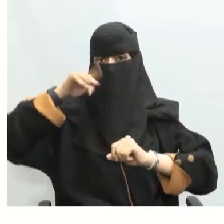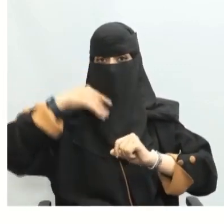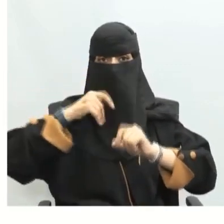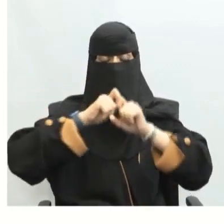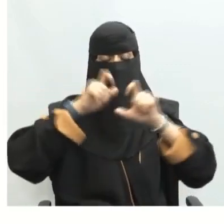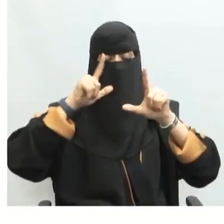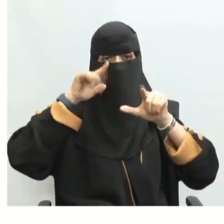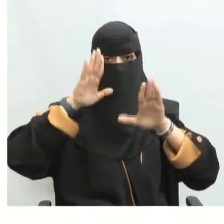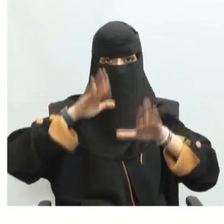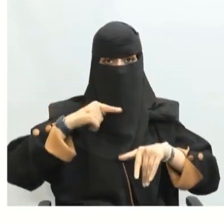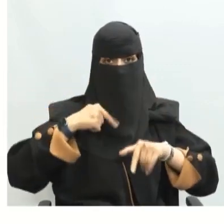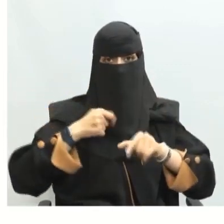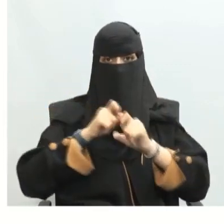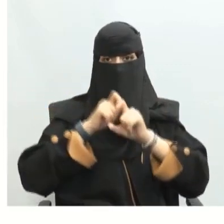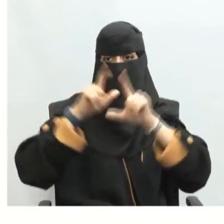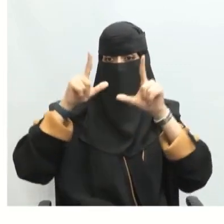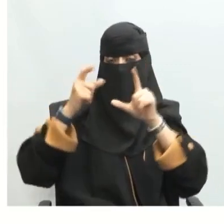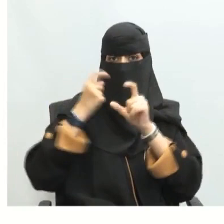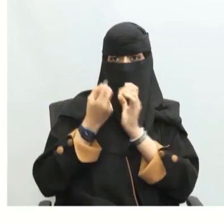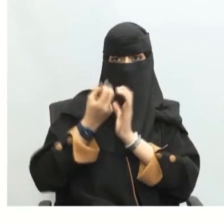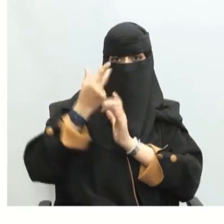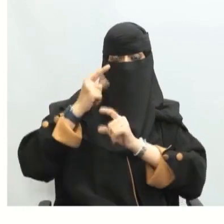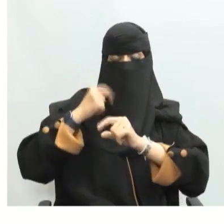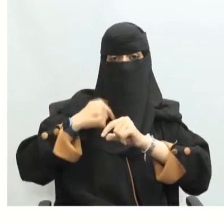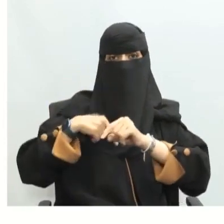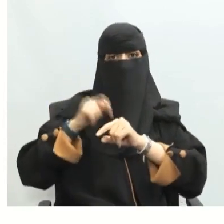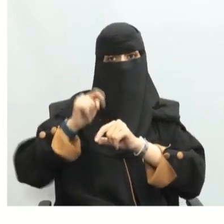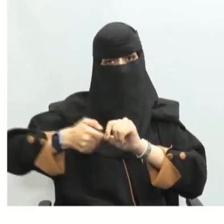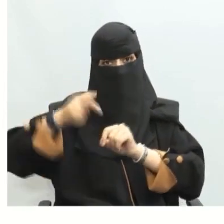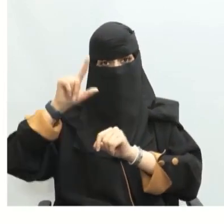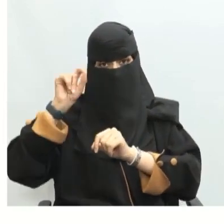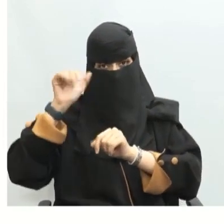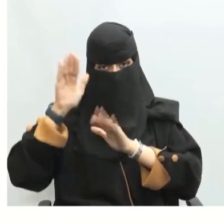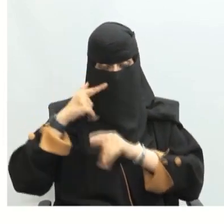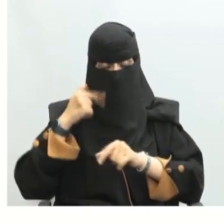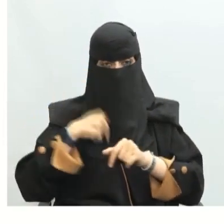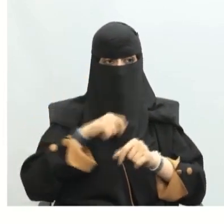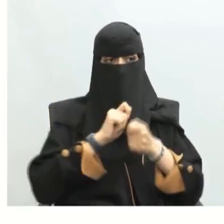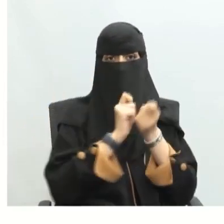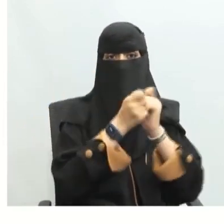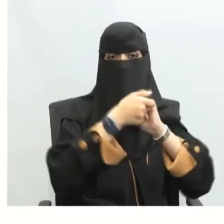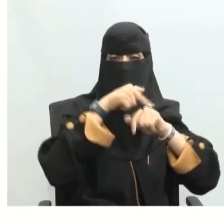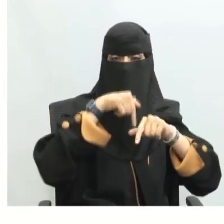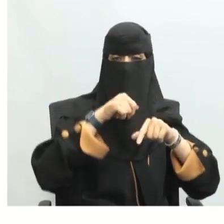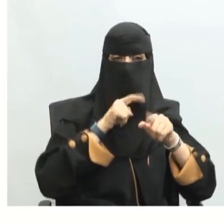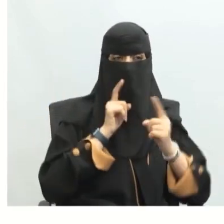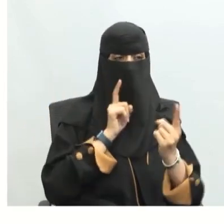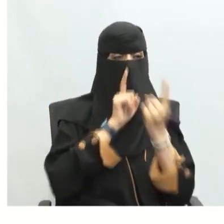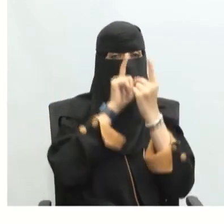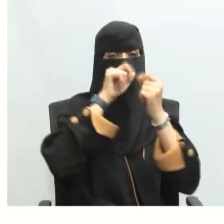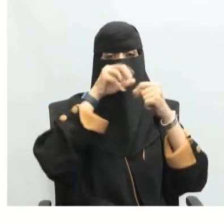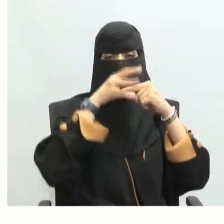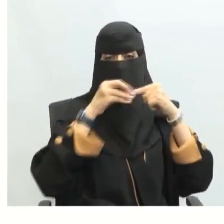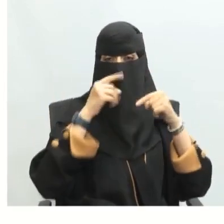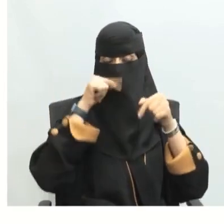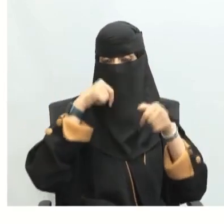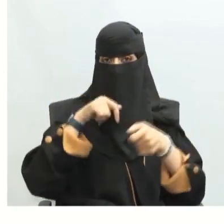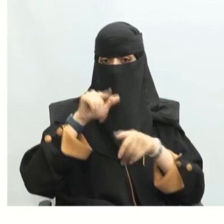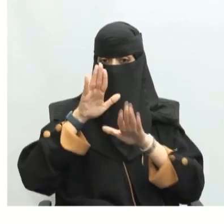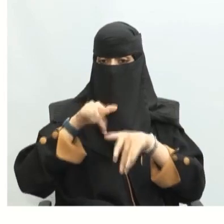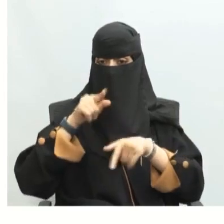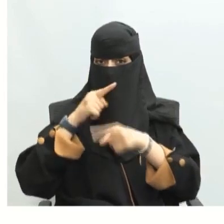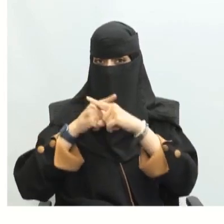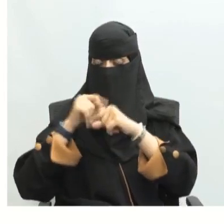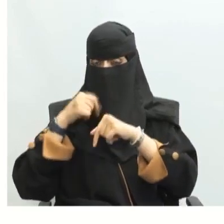ابراز المواقف الايجابيه ايضا تصحيح المواقف السلبيه ومعالجه الاخطاء اذا لدينا